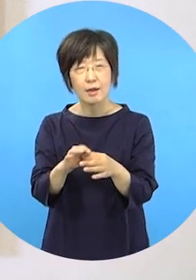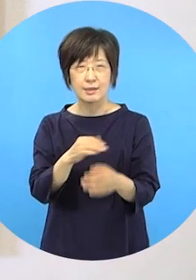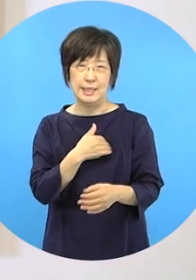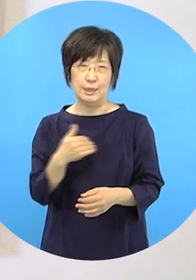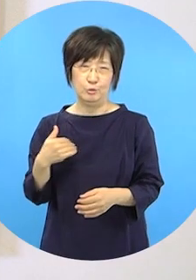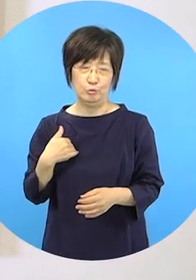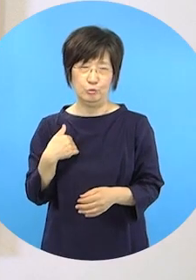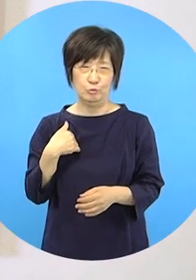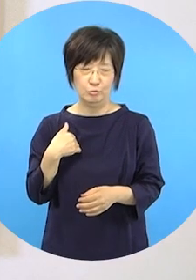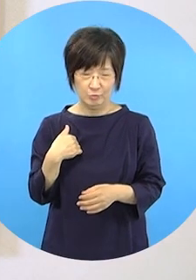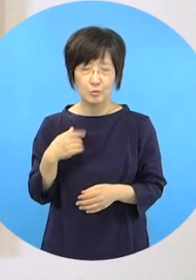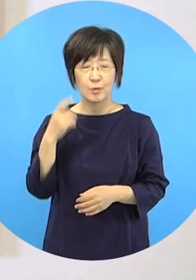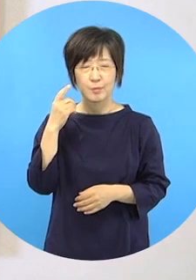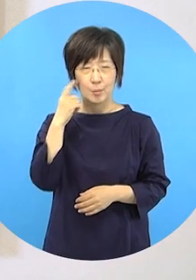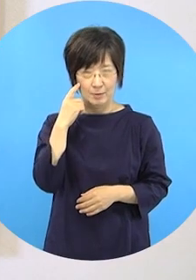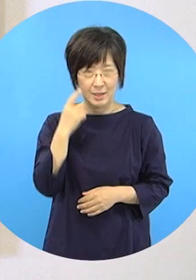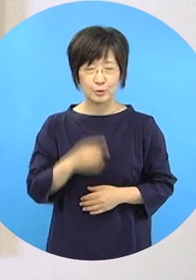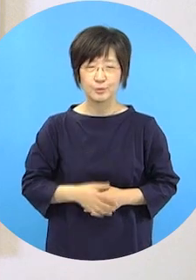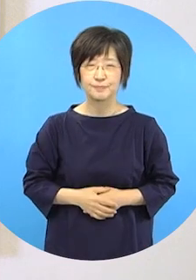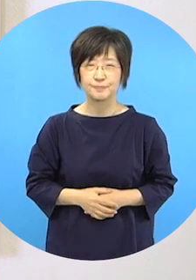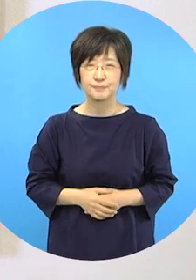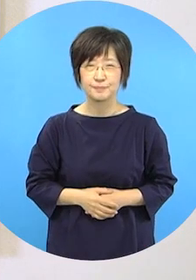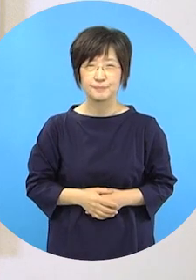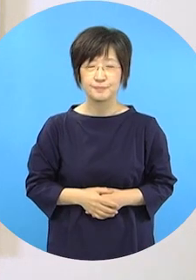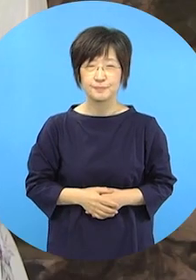せる風景画だと思います。